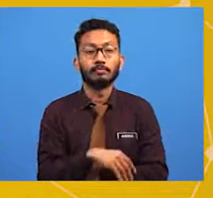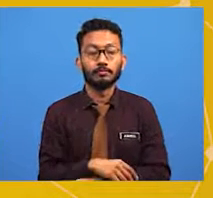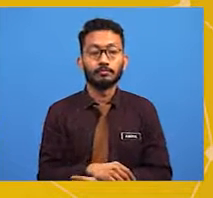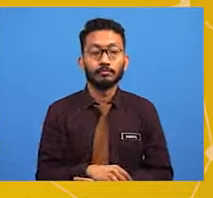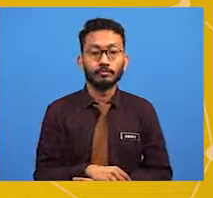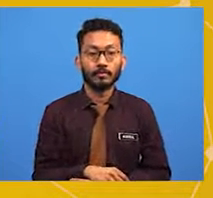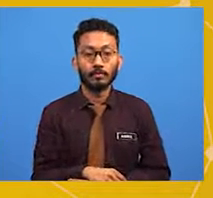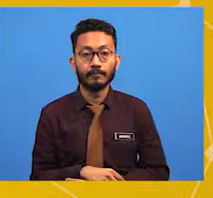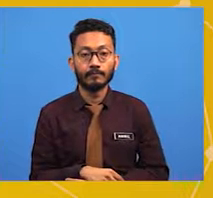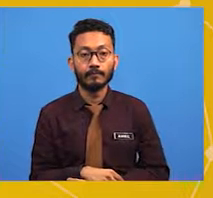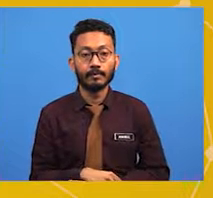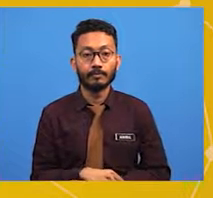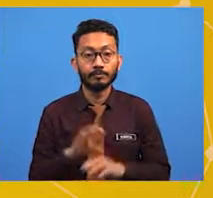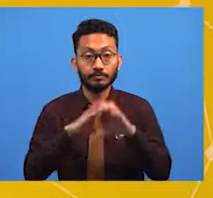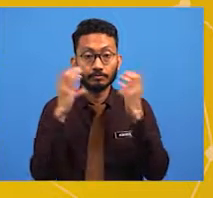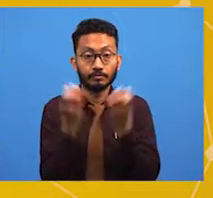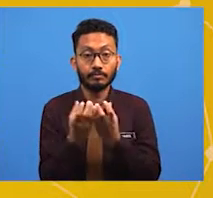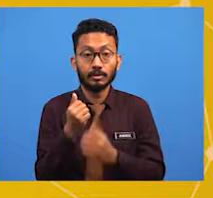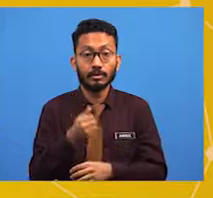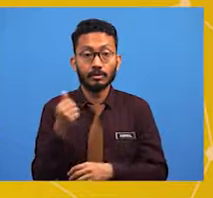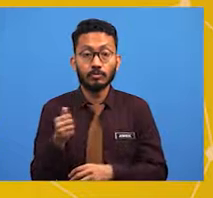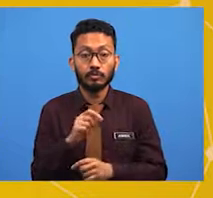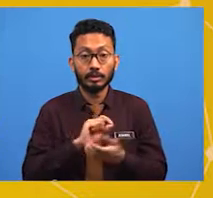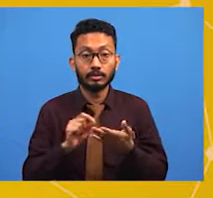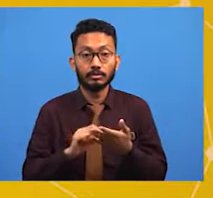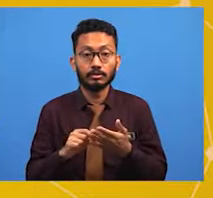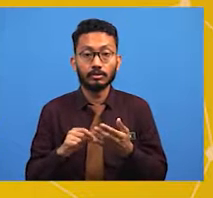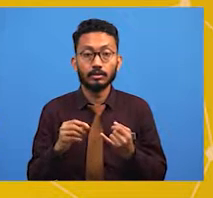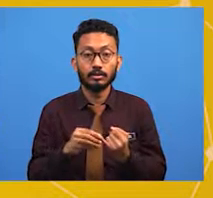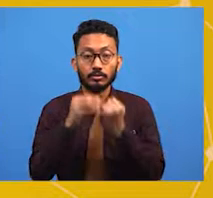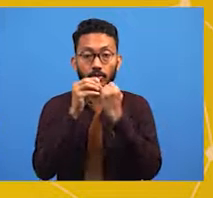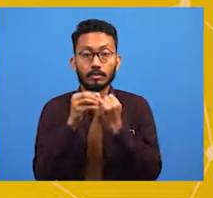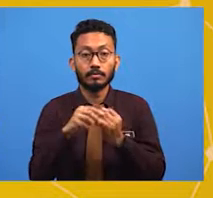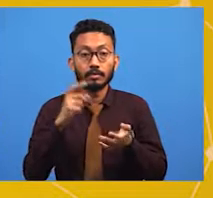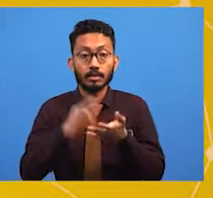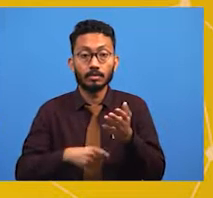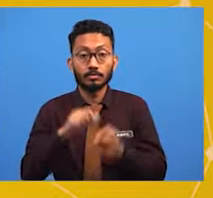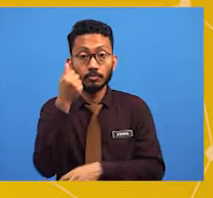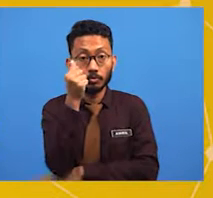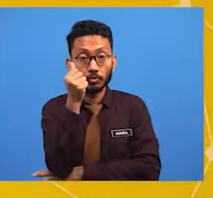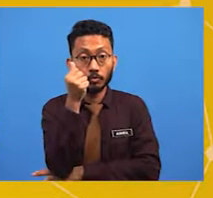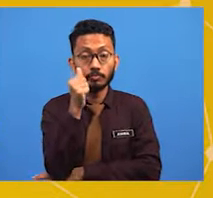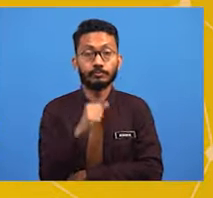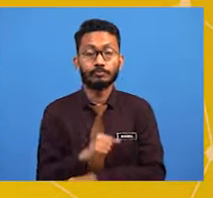Set alat tulis istimewa ini berharga RM10 Malaysia.